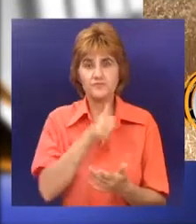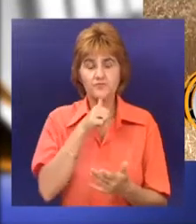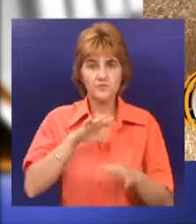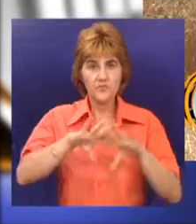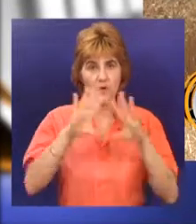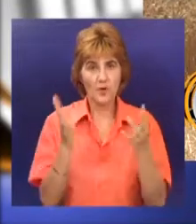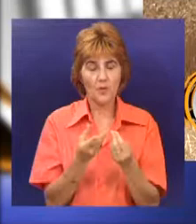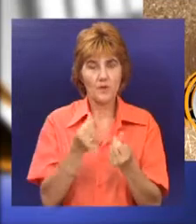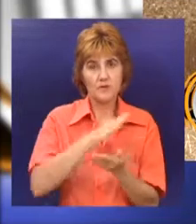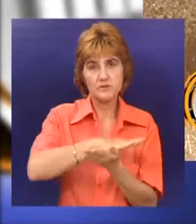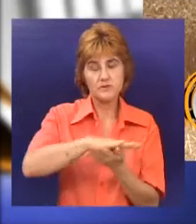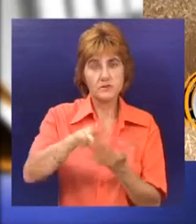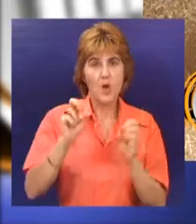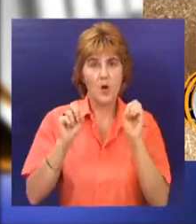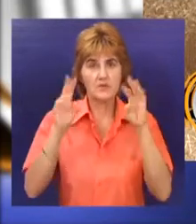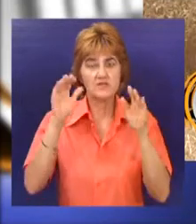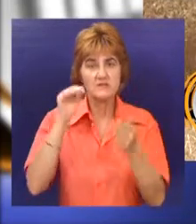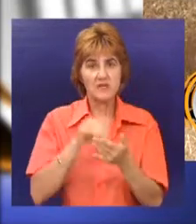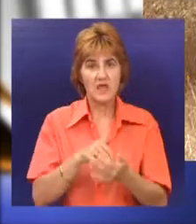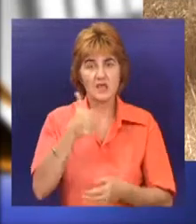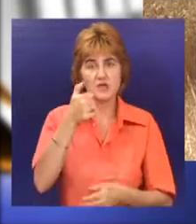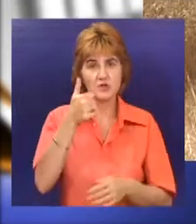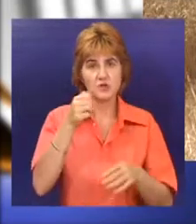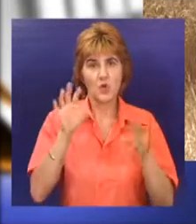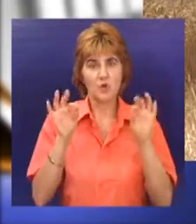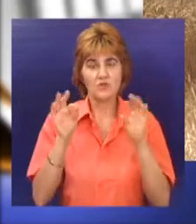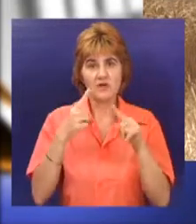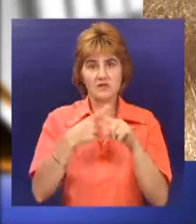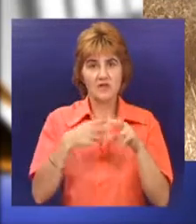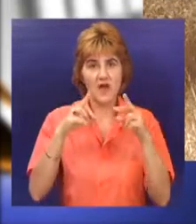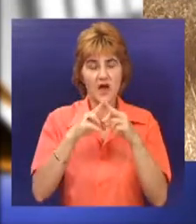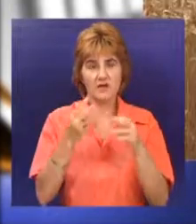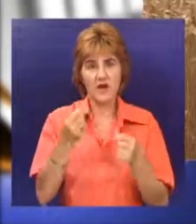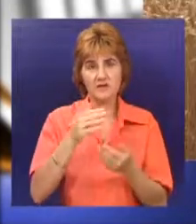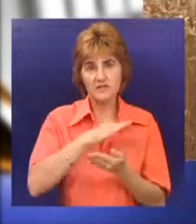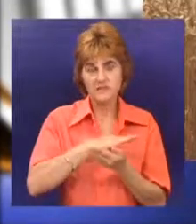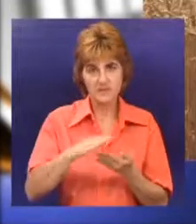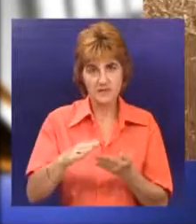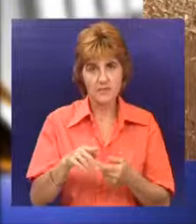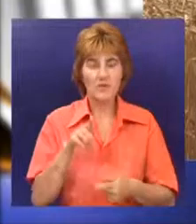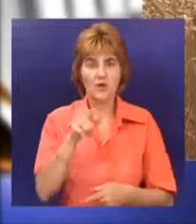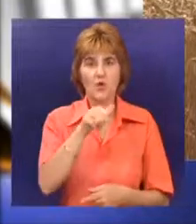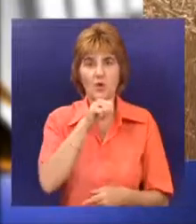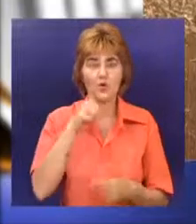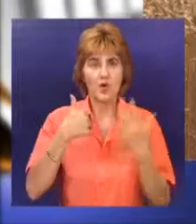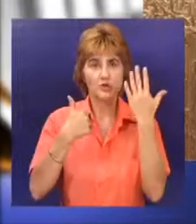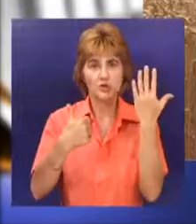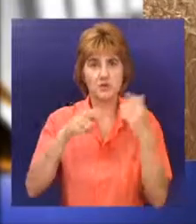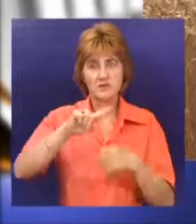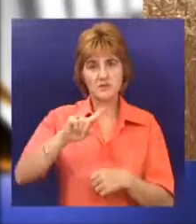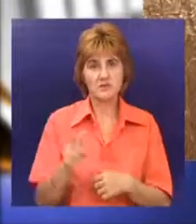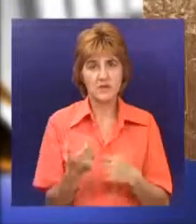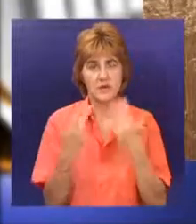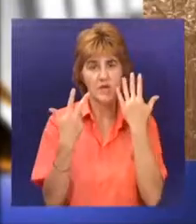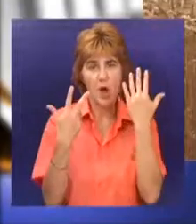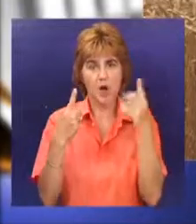sa 18.110 hektara. Poljoprivredna preduzeća i zadruge su ostvarile prosječne prinose od 6,8 tona po